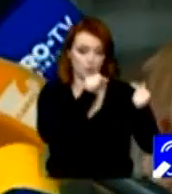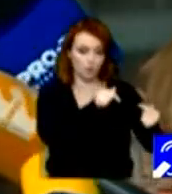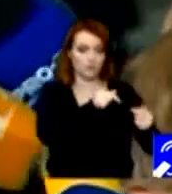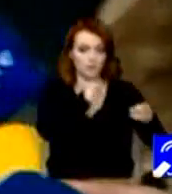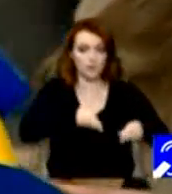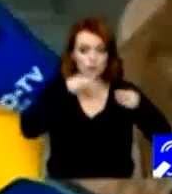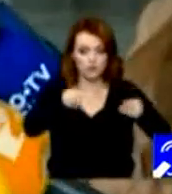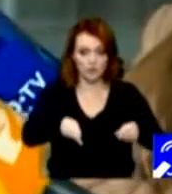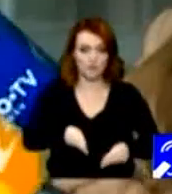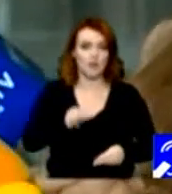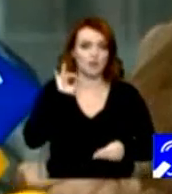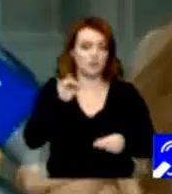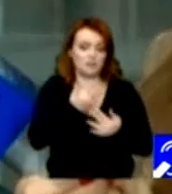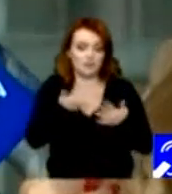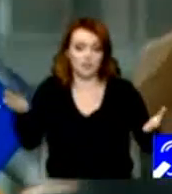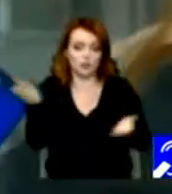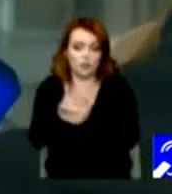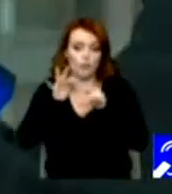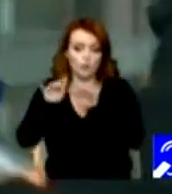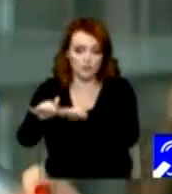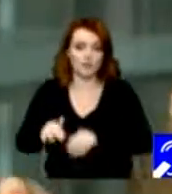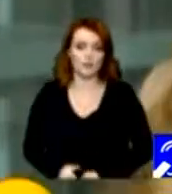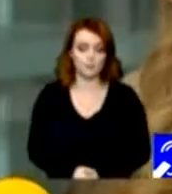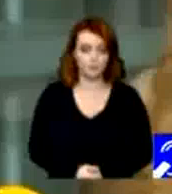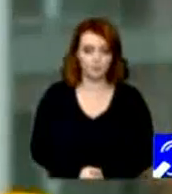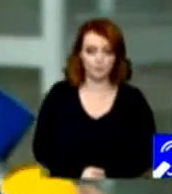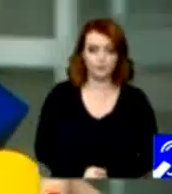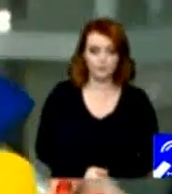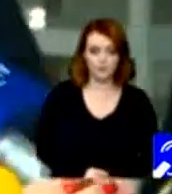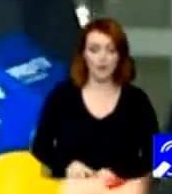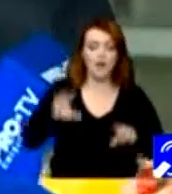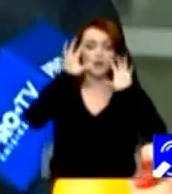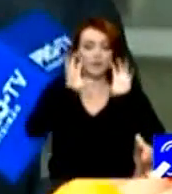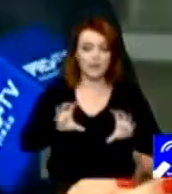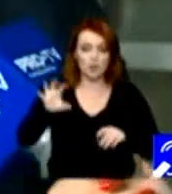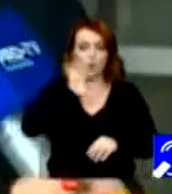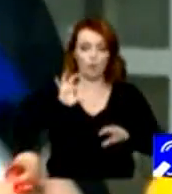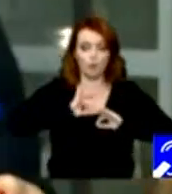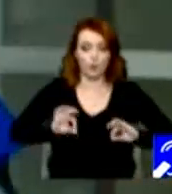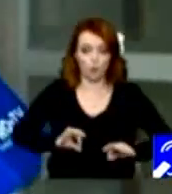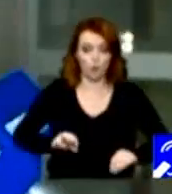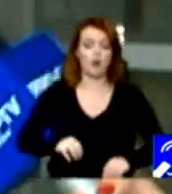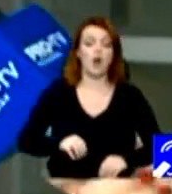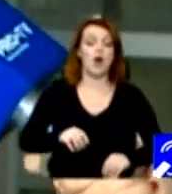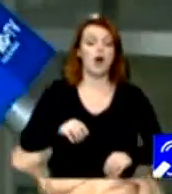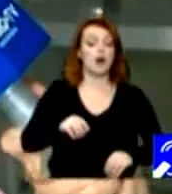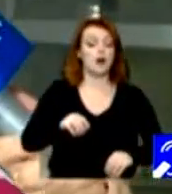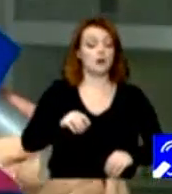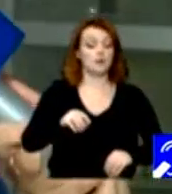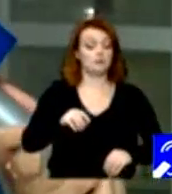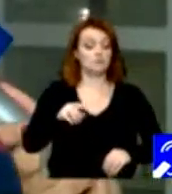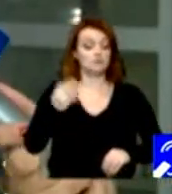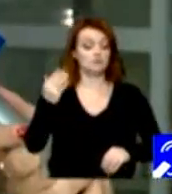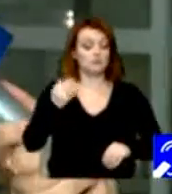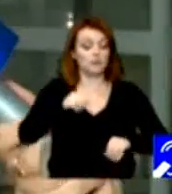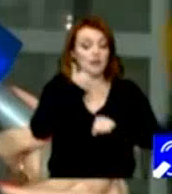în dosarele de rezonanță potrivit modificărilor operate la Legea cu privire la procuratură procurorul general poate fi Demis de